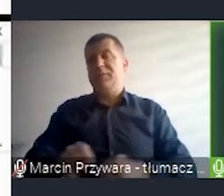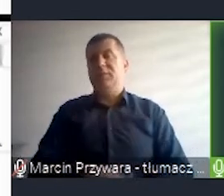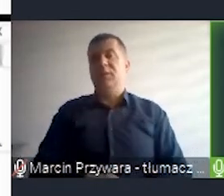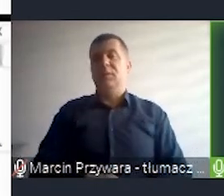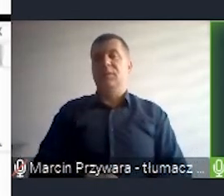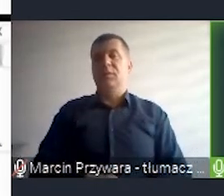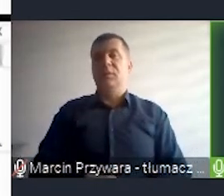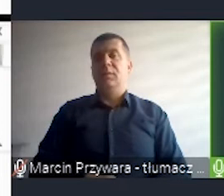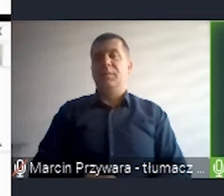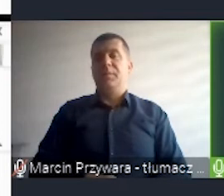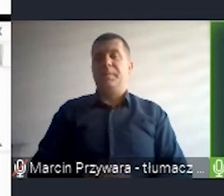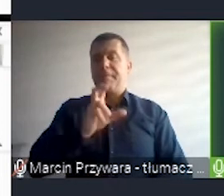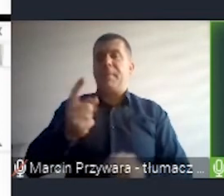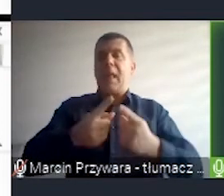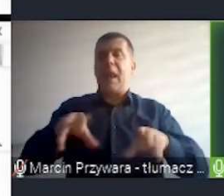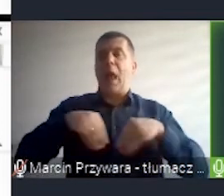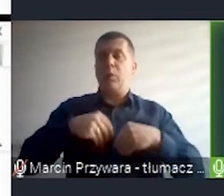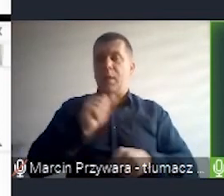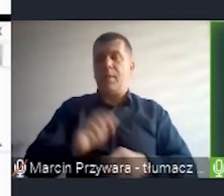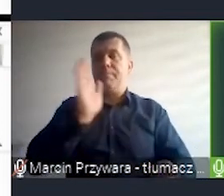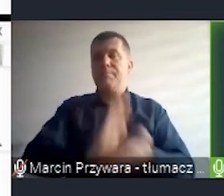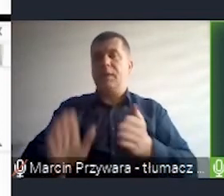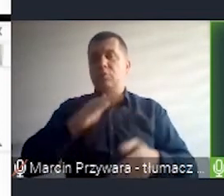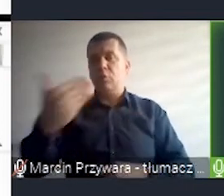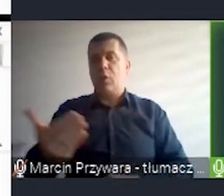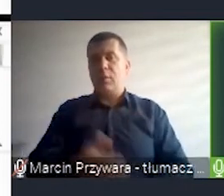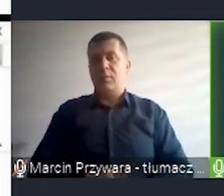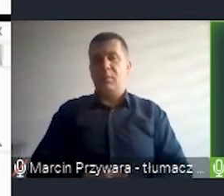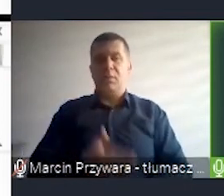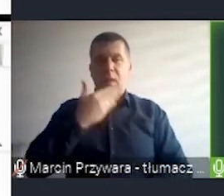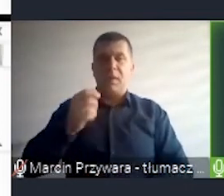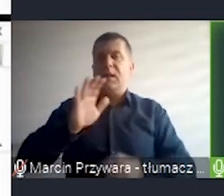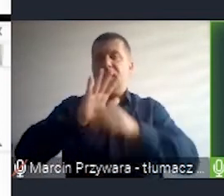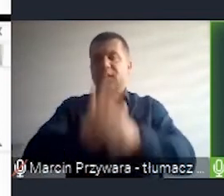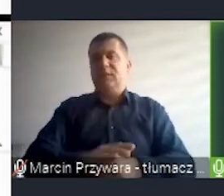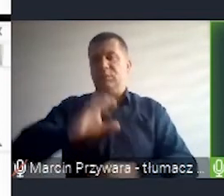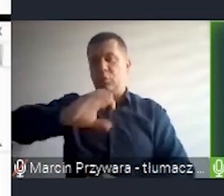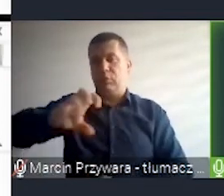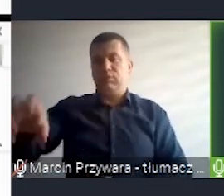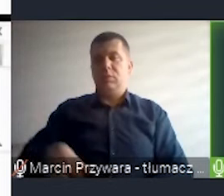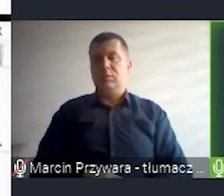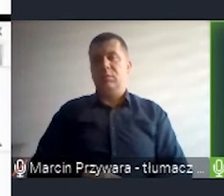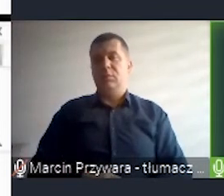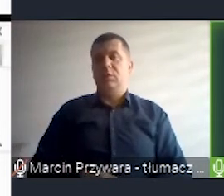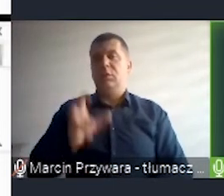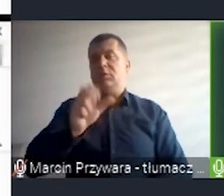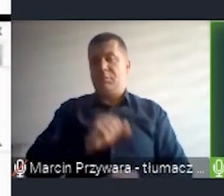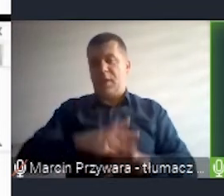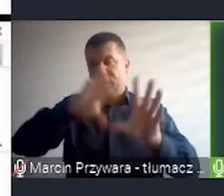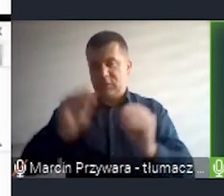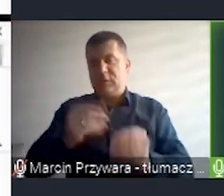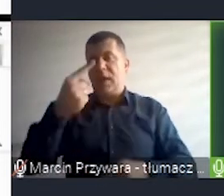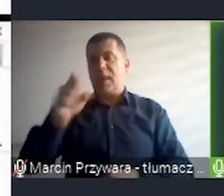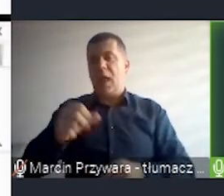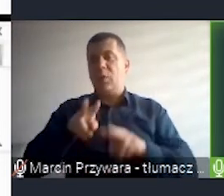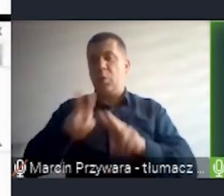Czy rekrutacja jest bezstronna i nie dyskryminuje żadnej z grup? Czy są wszystkie dane